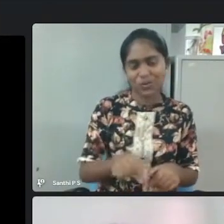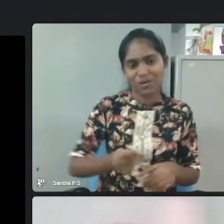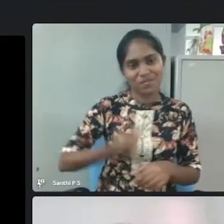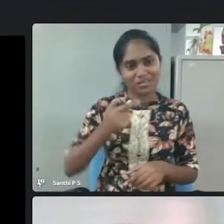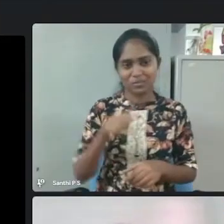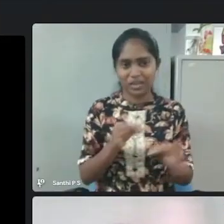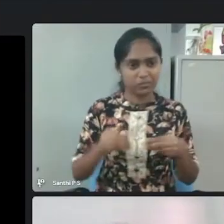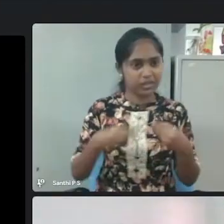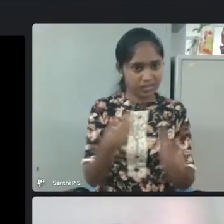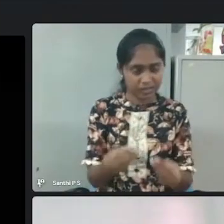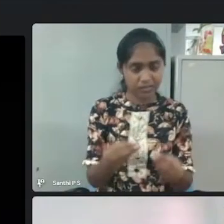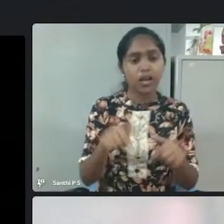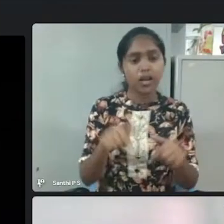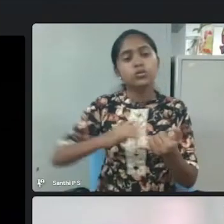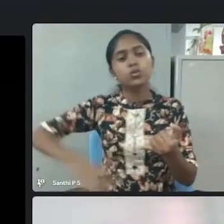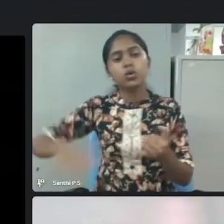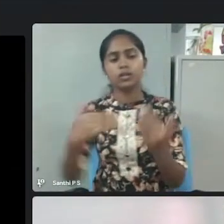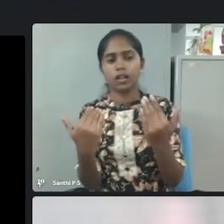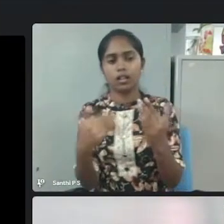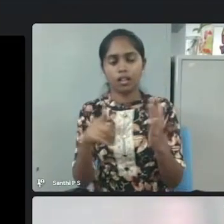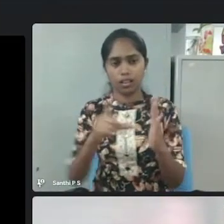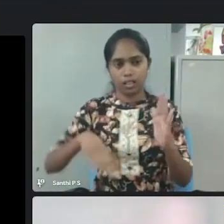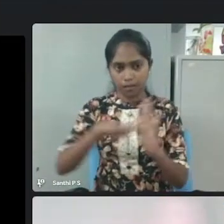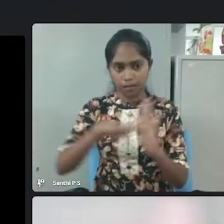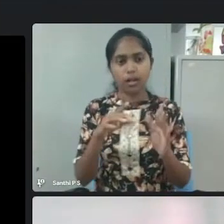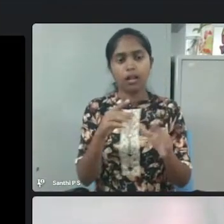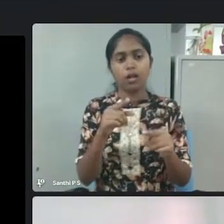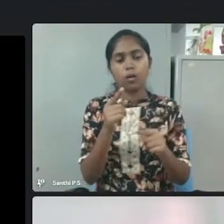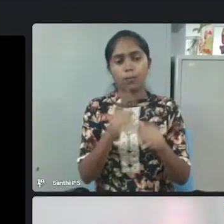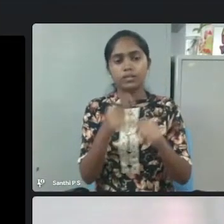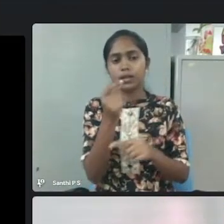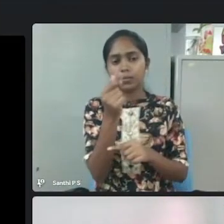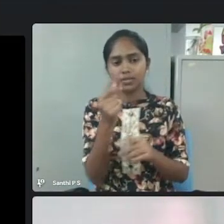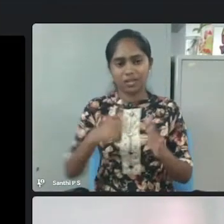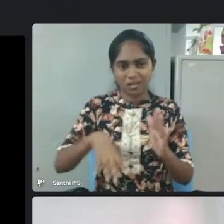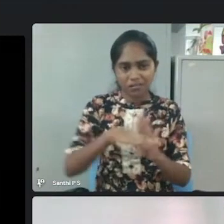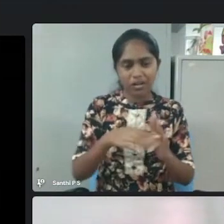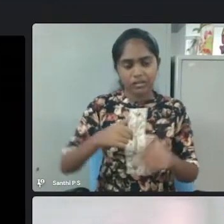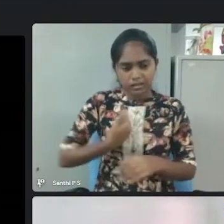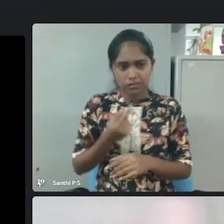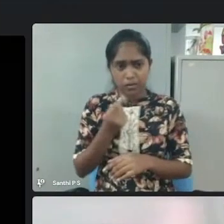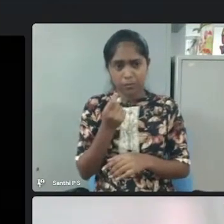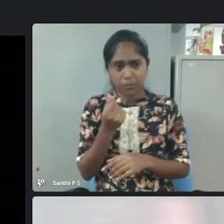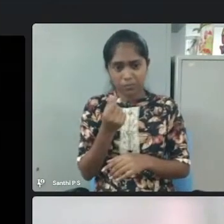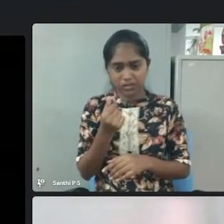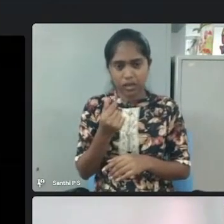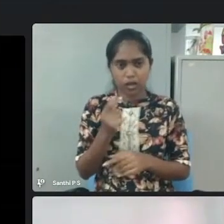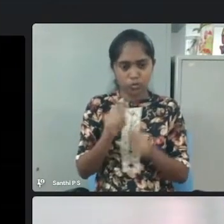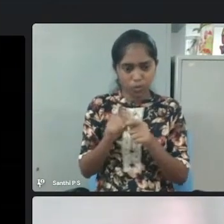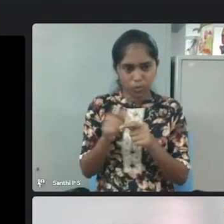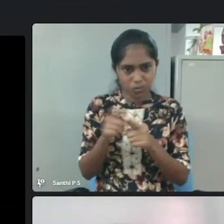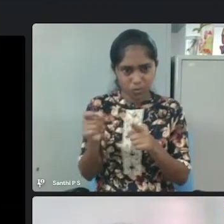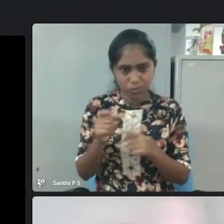സാമൂഹിക തലത്തിലും അതുപോലെ തന്നെ സാമ്പത്തിക തലത്തിലും സ്വന്തമായിട്ട് ഒരു വരുമാനം ഉണ്ടാക്കാനും അത് ശരിയായ